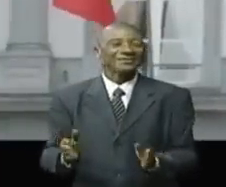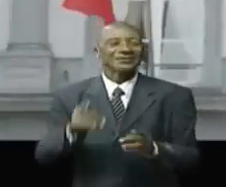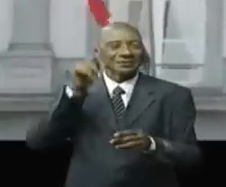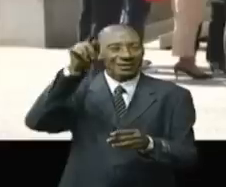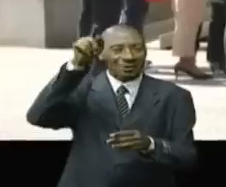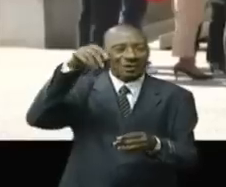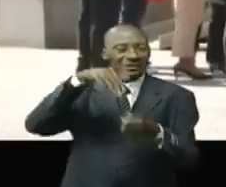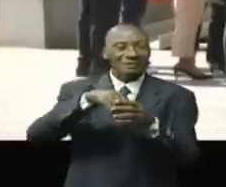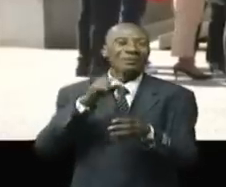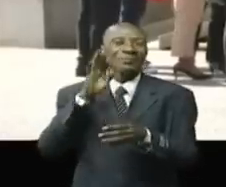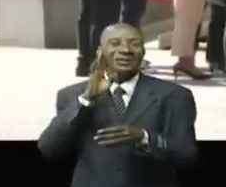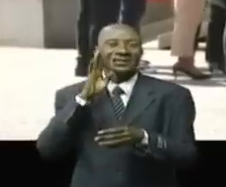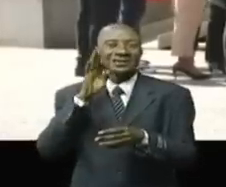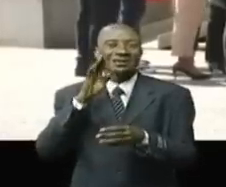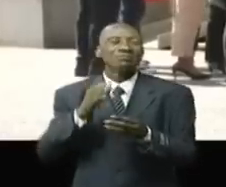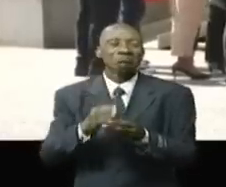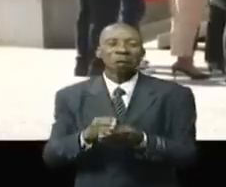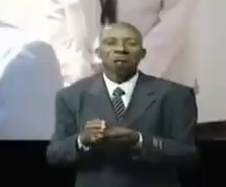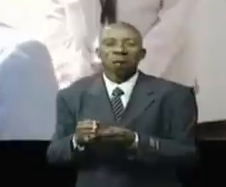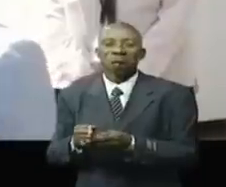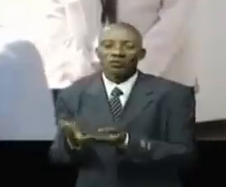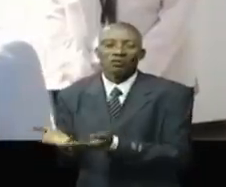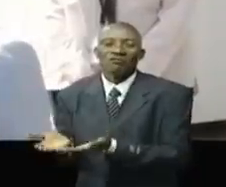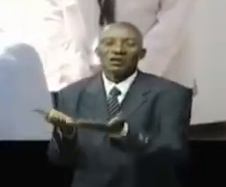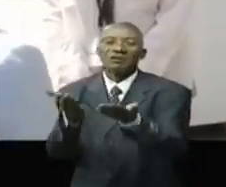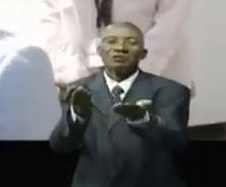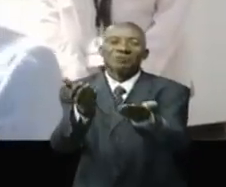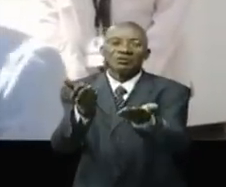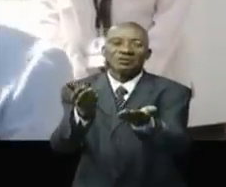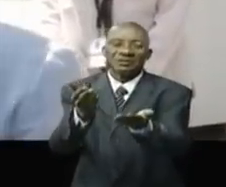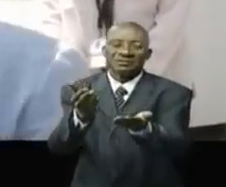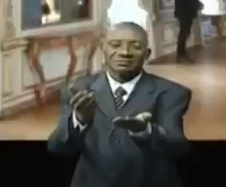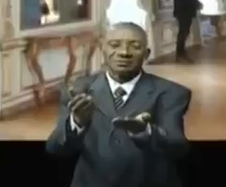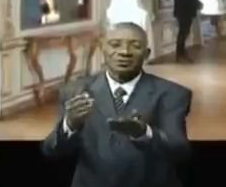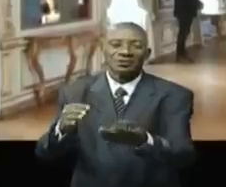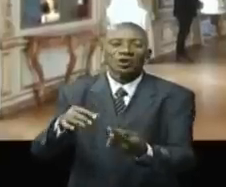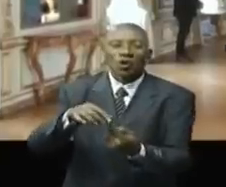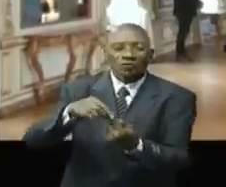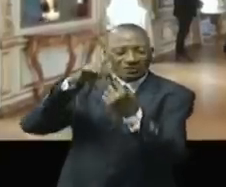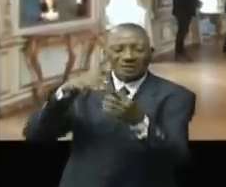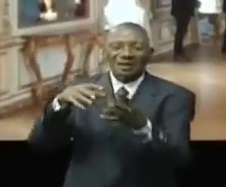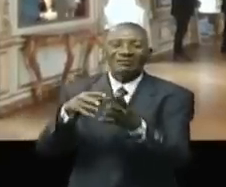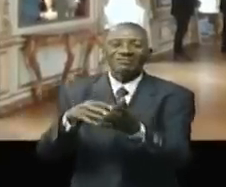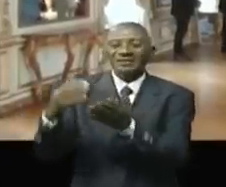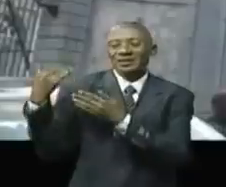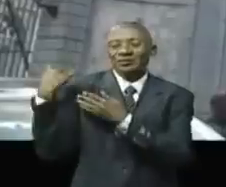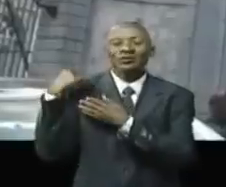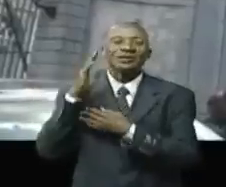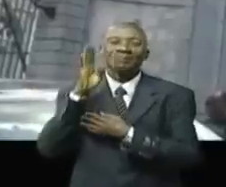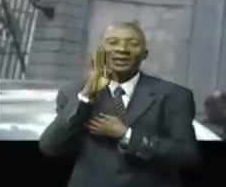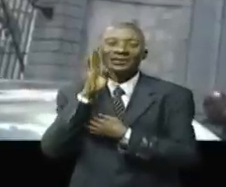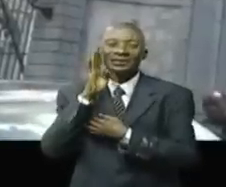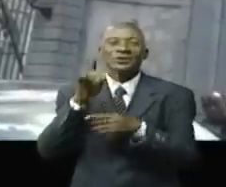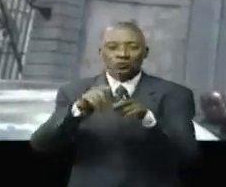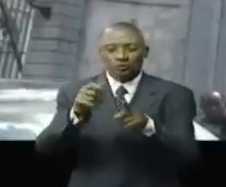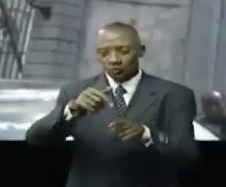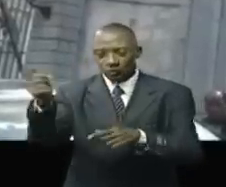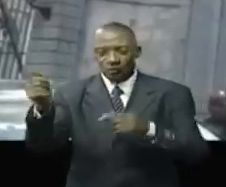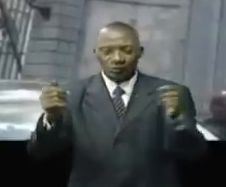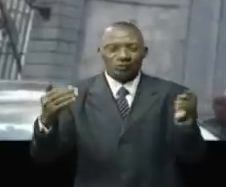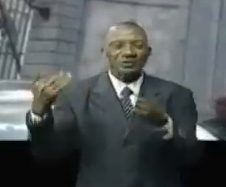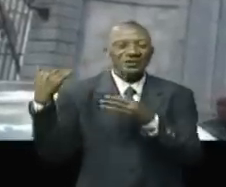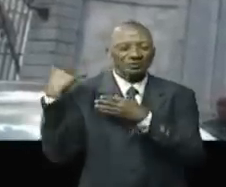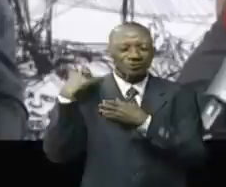une cérémonie officielle de la remise de ses restes par les officiels belges à sa descendance en présence des autorités congolaises. Le